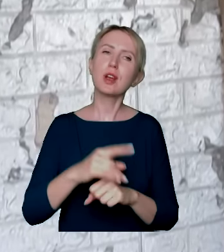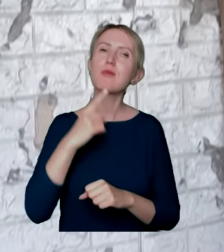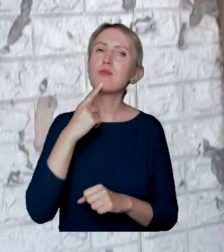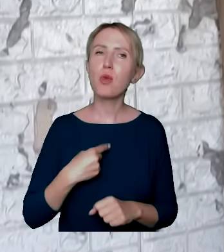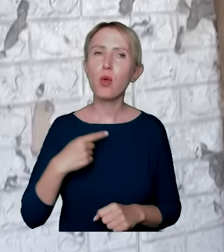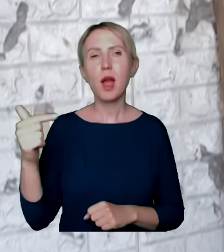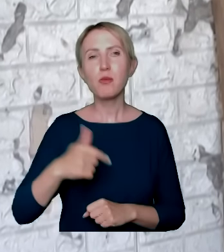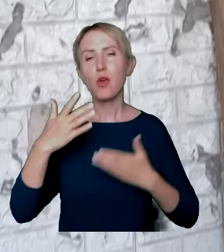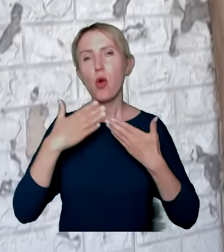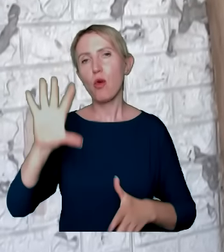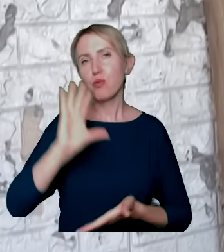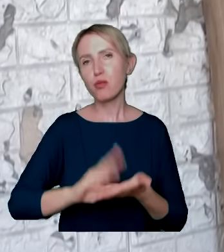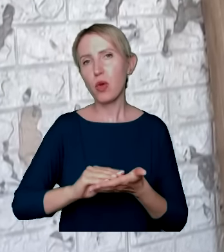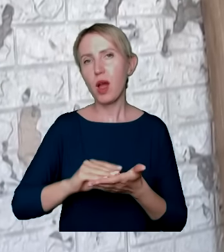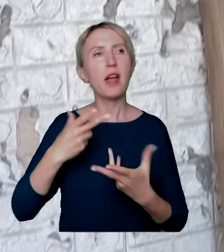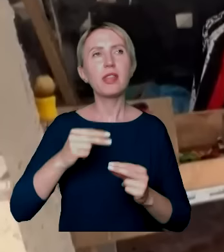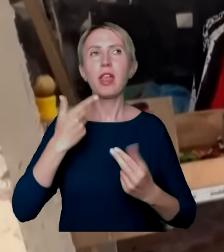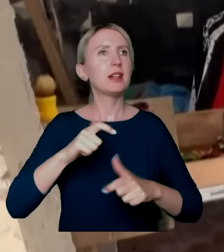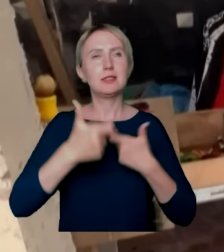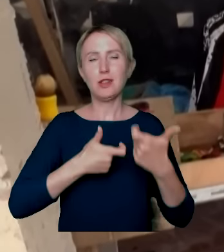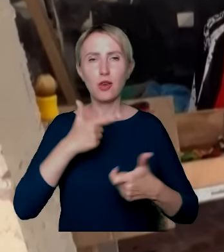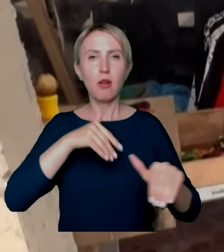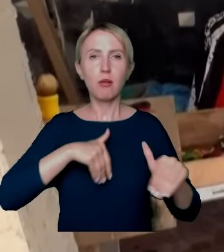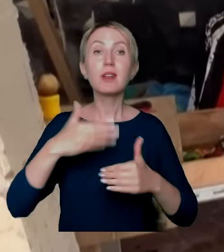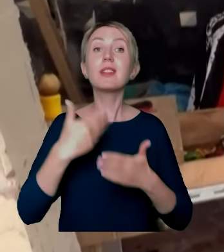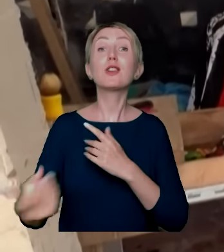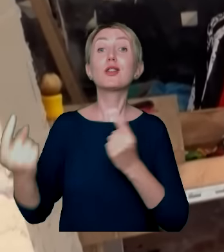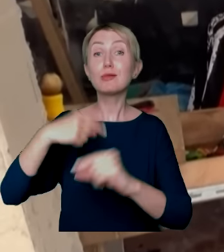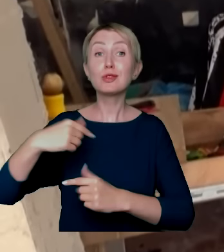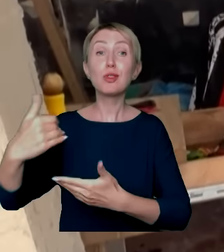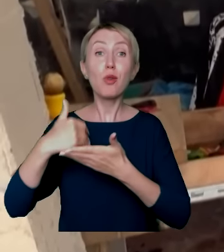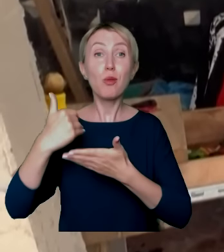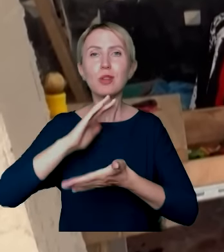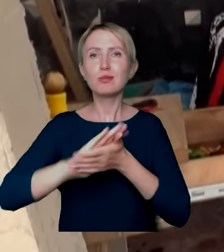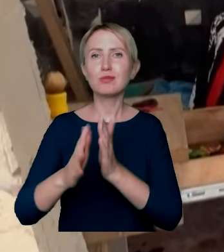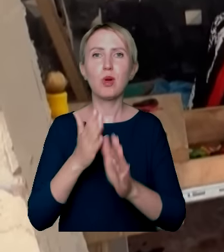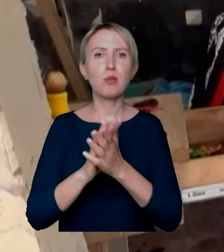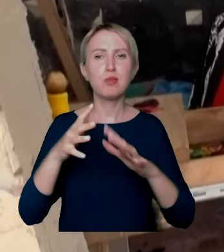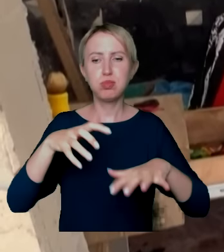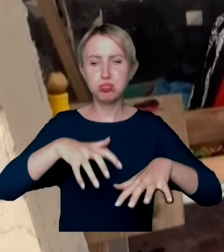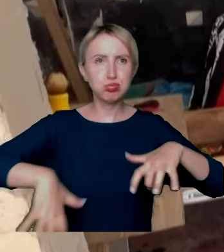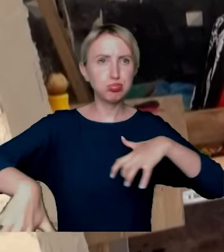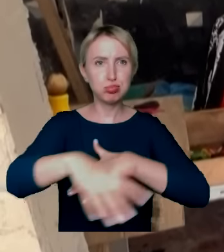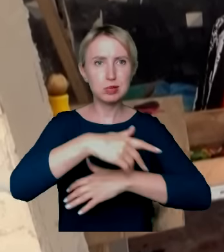otworzyć ponownie zamiast nic nie robić, więc przyszli i pomogli mi sprzątać, bo był pełen gruzu.